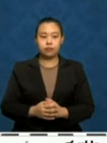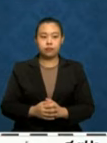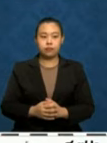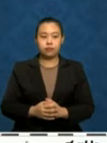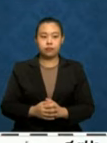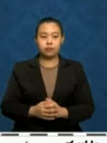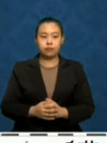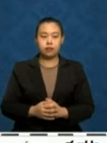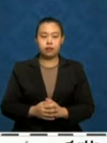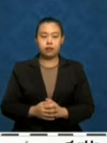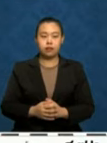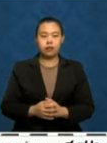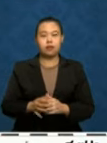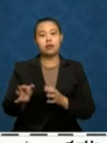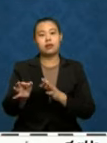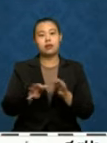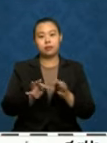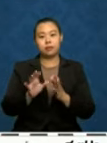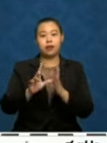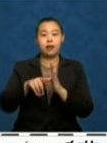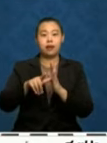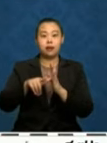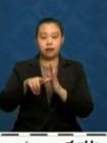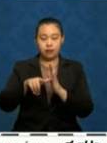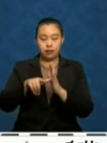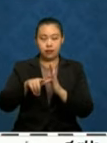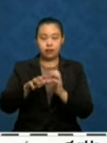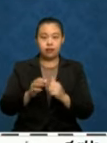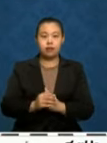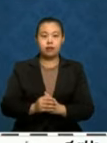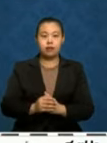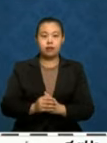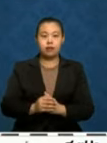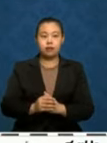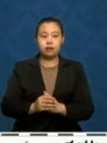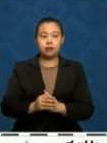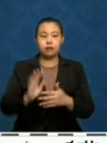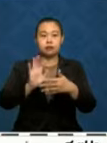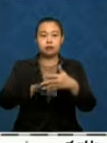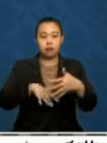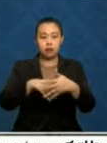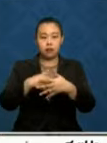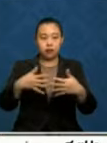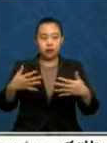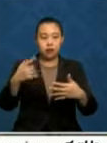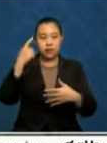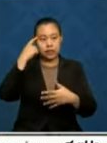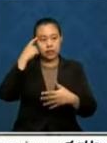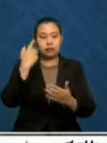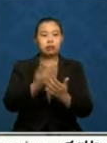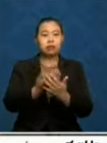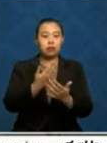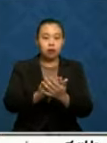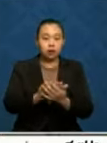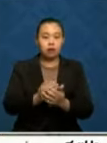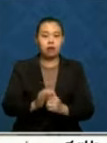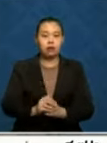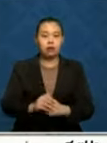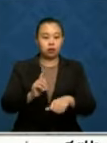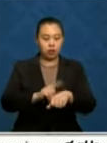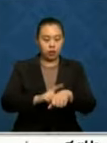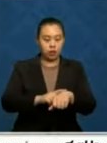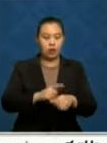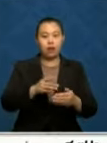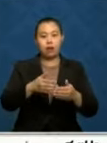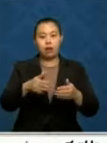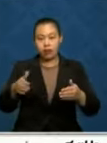ครับได้ส่งตารางนะครับการคิดเงินระยะเวลานะครับเพื่อให้กับท่านสมาชิกทั้งส